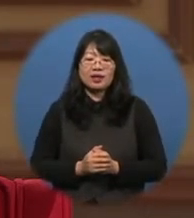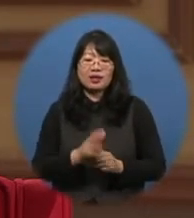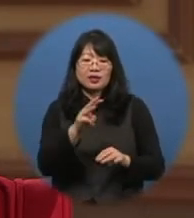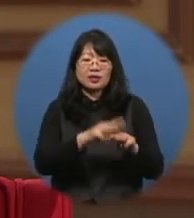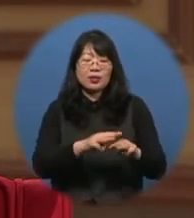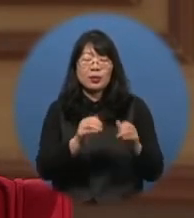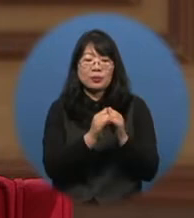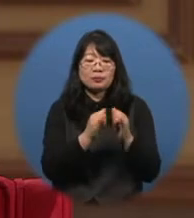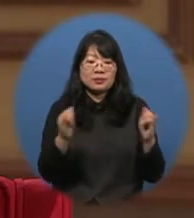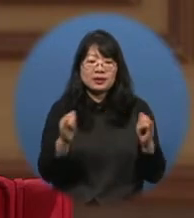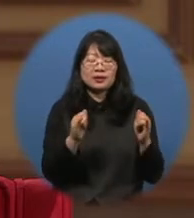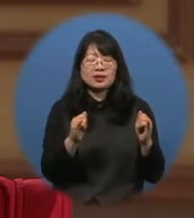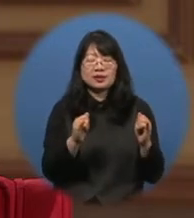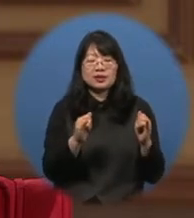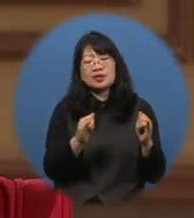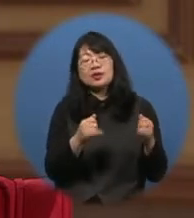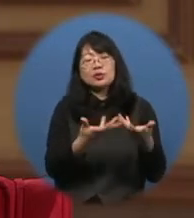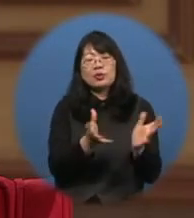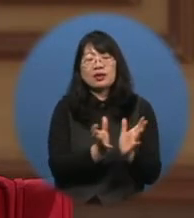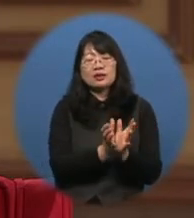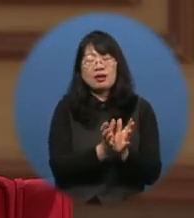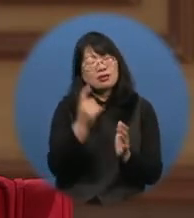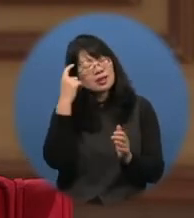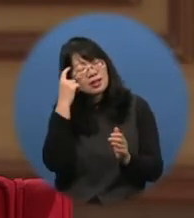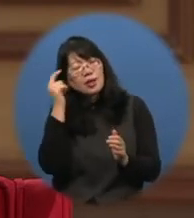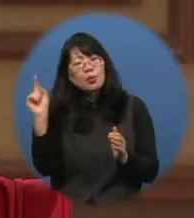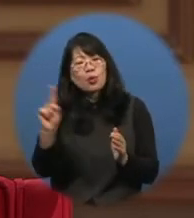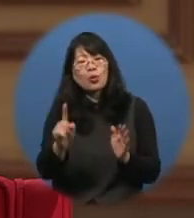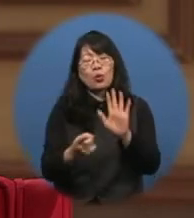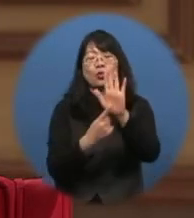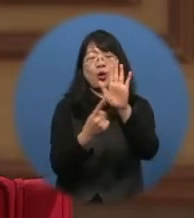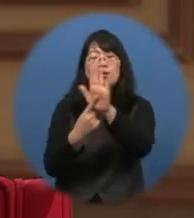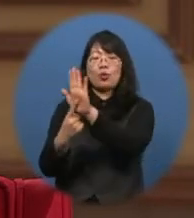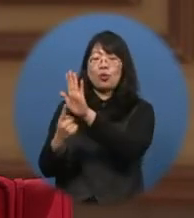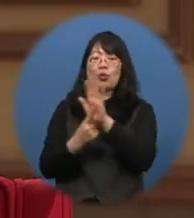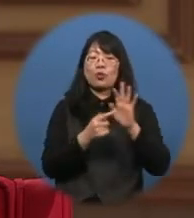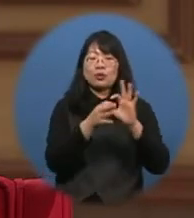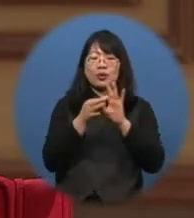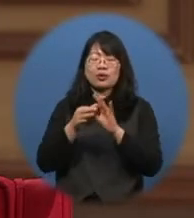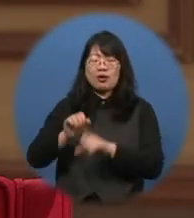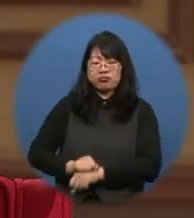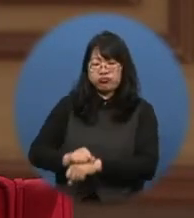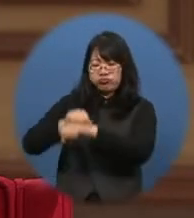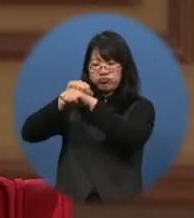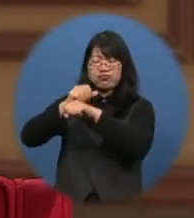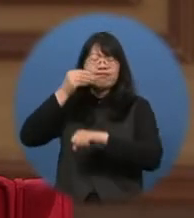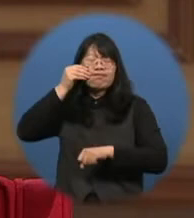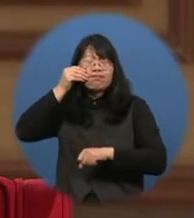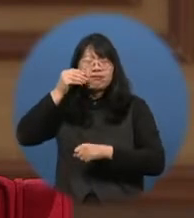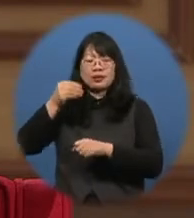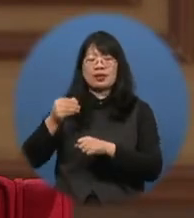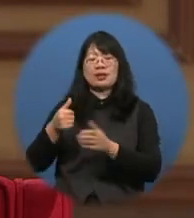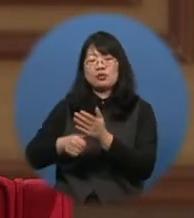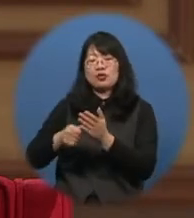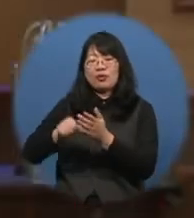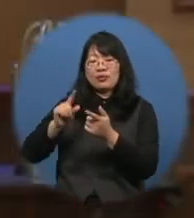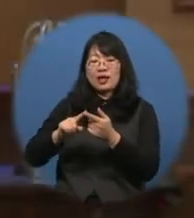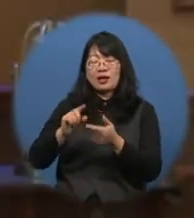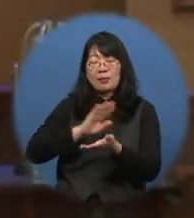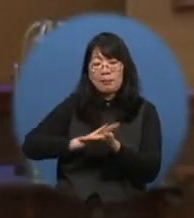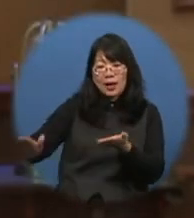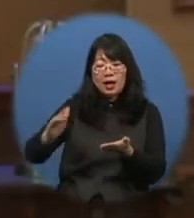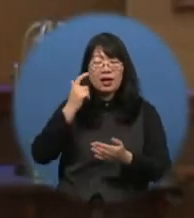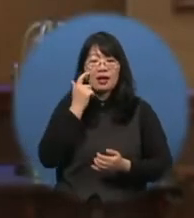농민조합에서 구상했던 거가 광고를 통해서 어떻게 저 재고를 소진할 수 있을 것인가